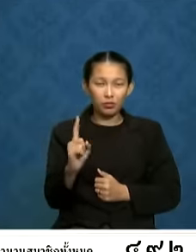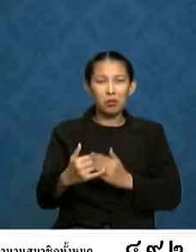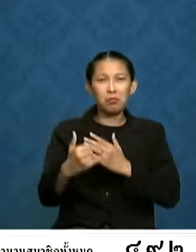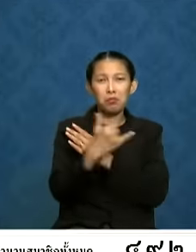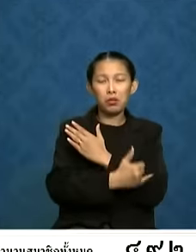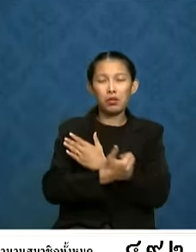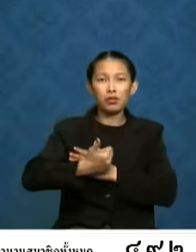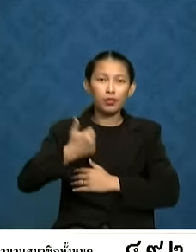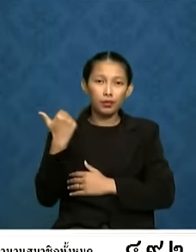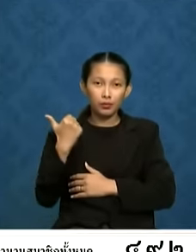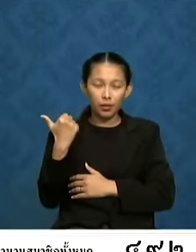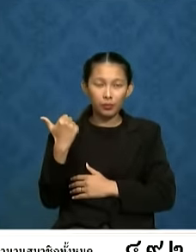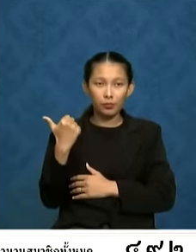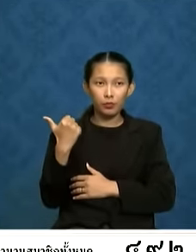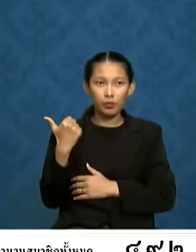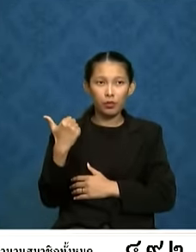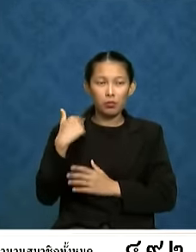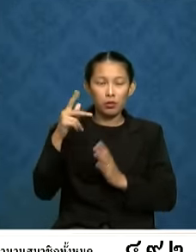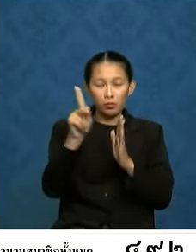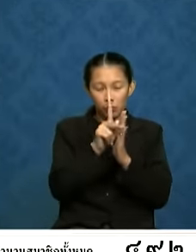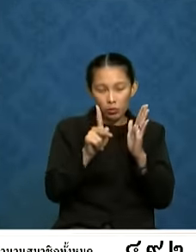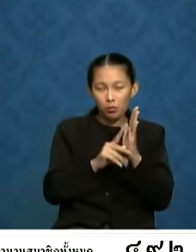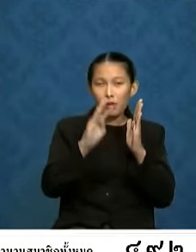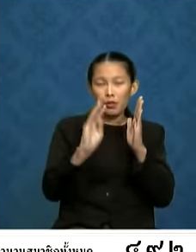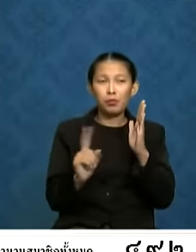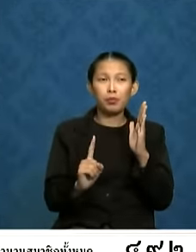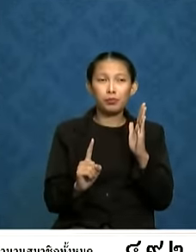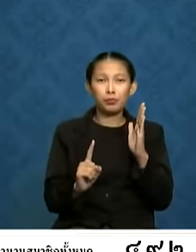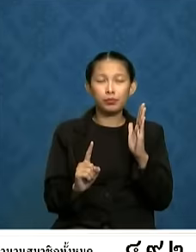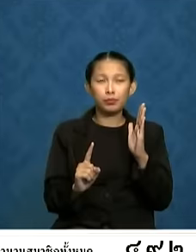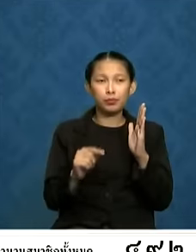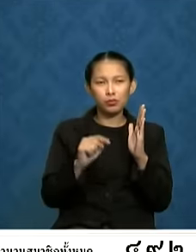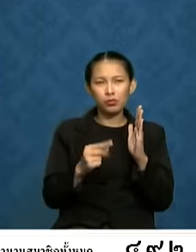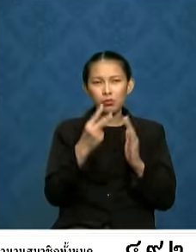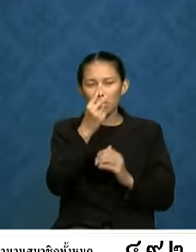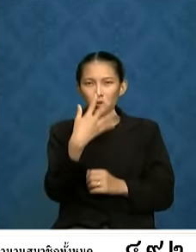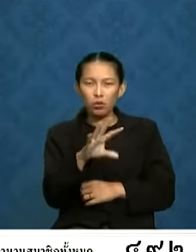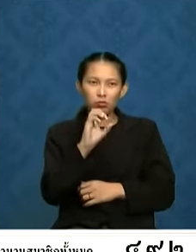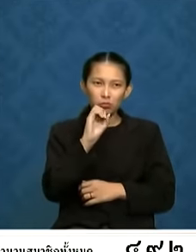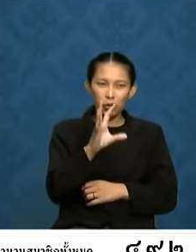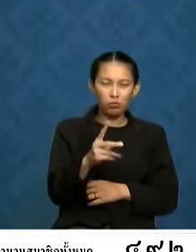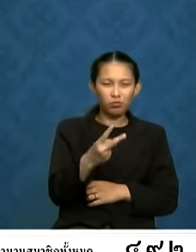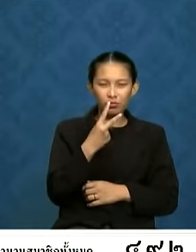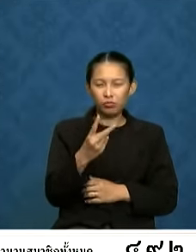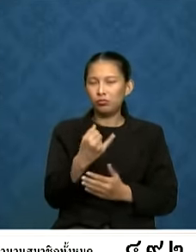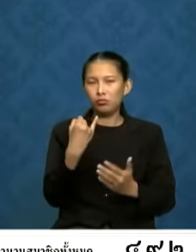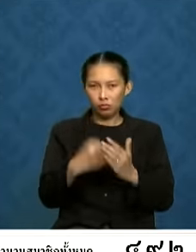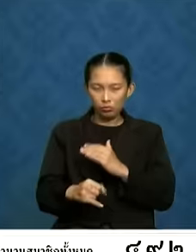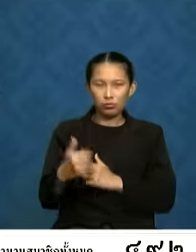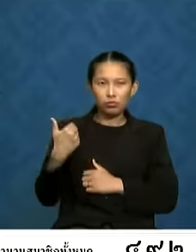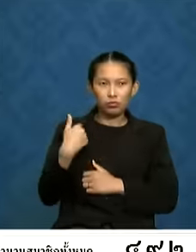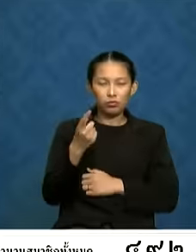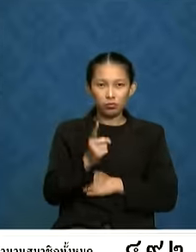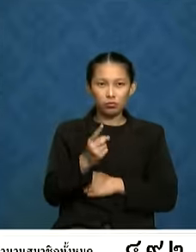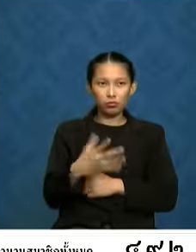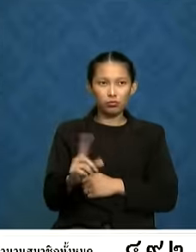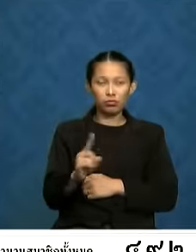ต่างๆนะครับมีกฎหมายในลักษณะแบบนี้นะครับผมคิดว่าเป็นข้อกล่าวอ้างที่ไม่ถูกต้องนะครับและจริงๆเนี่ย